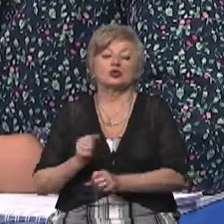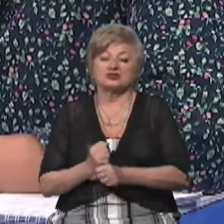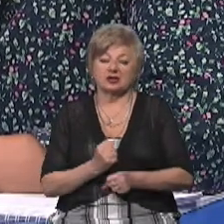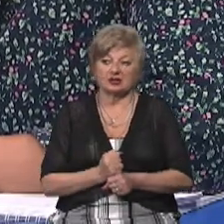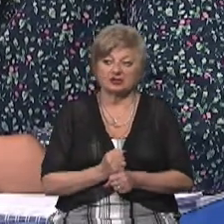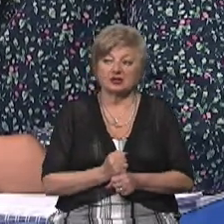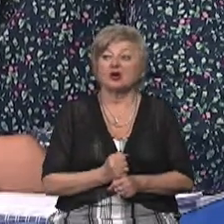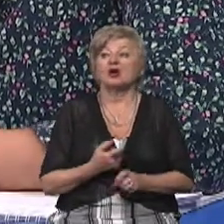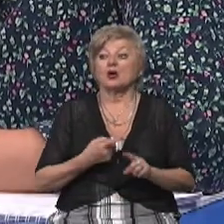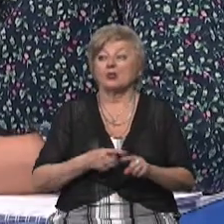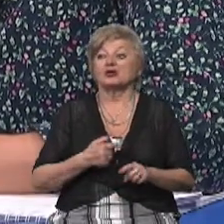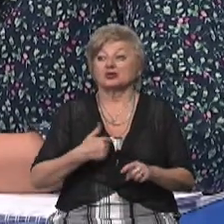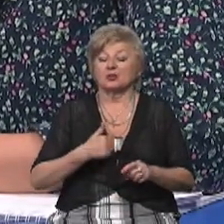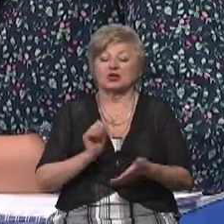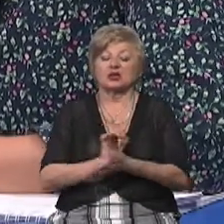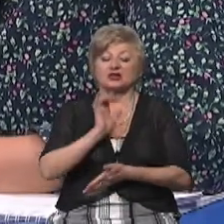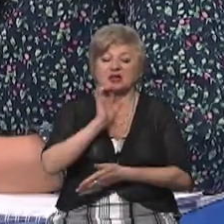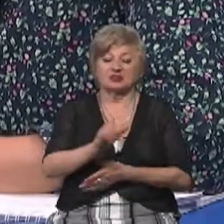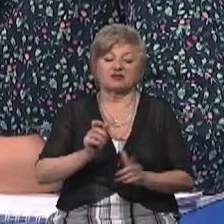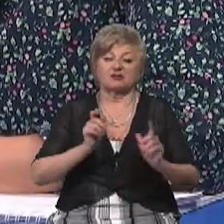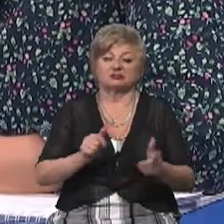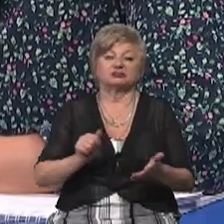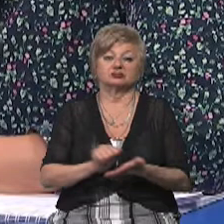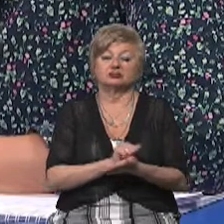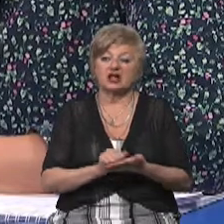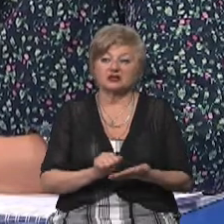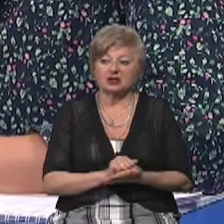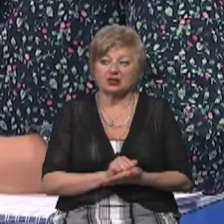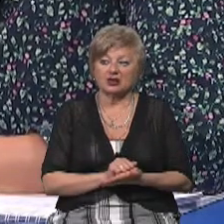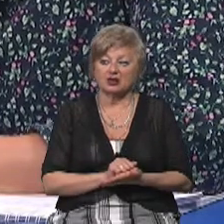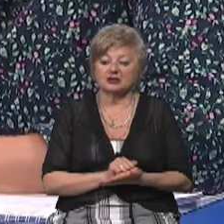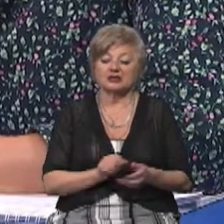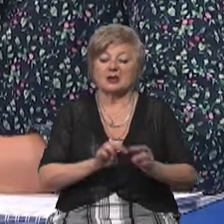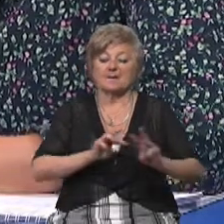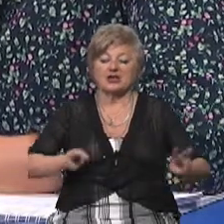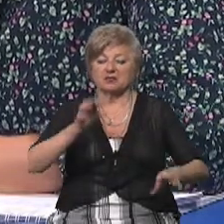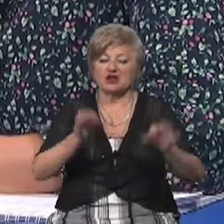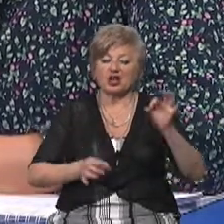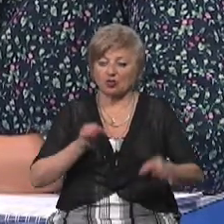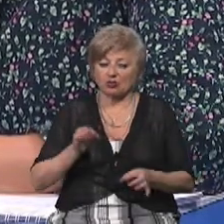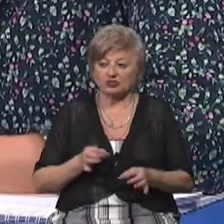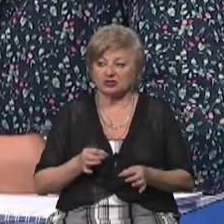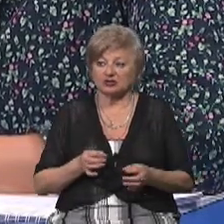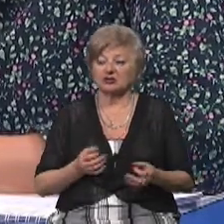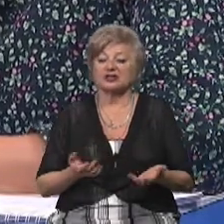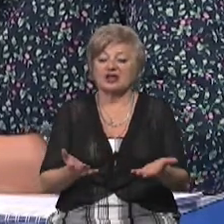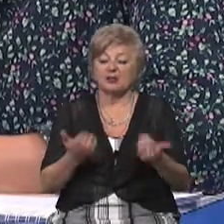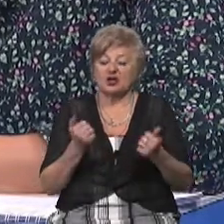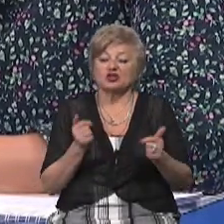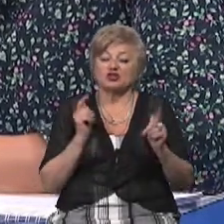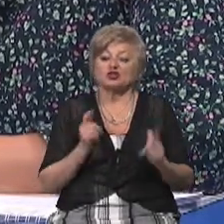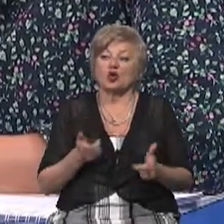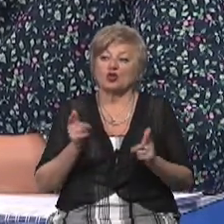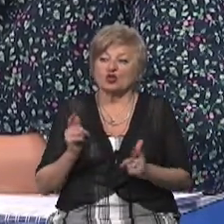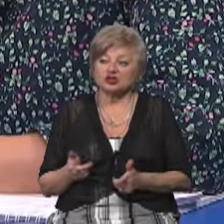Після цього ми направляємо матеріали до Мінприроди, угу, на отримання погодження. На